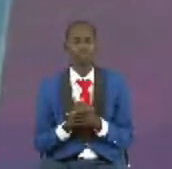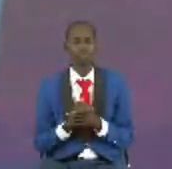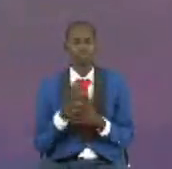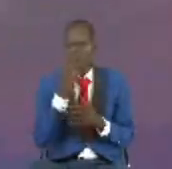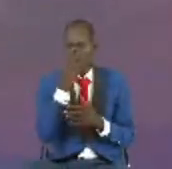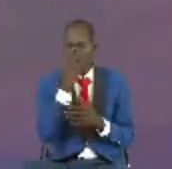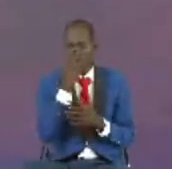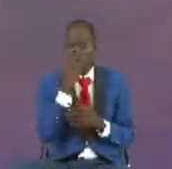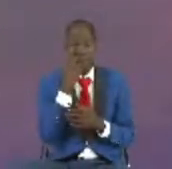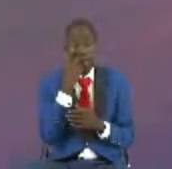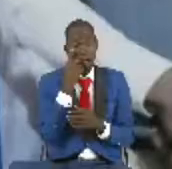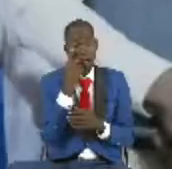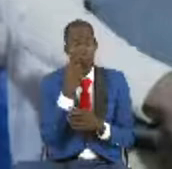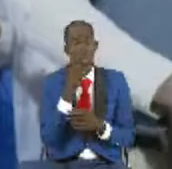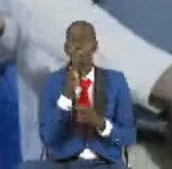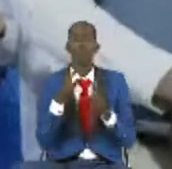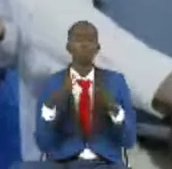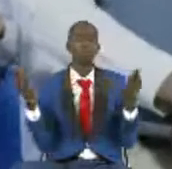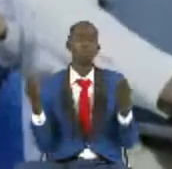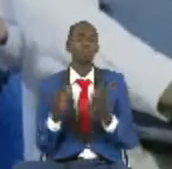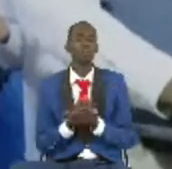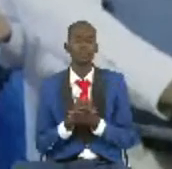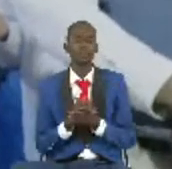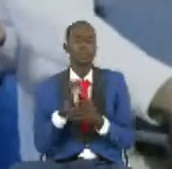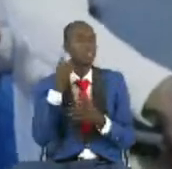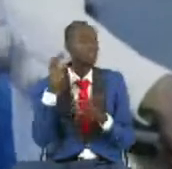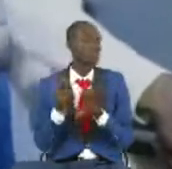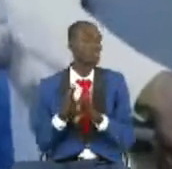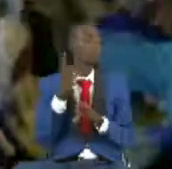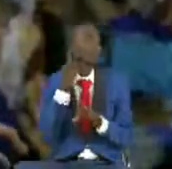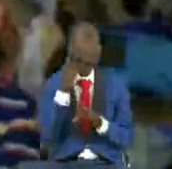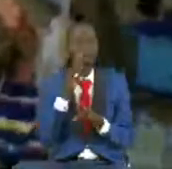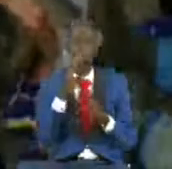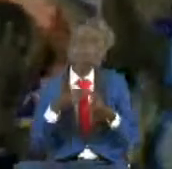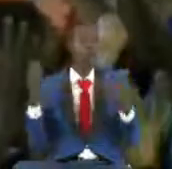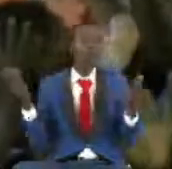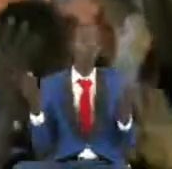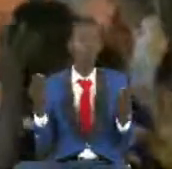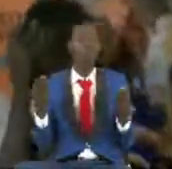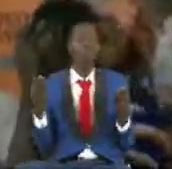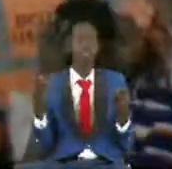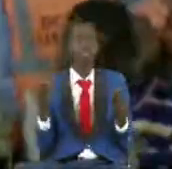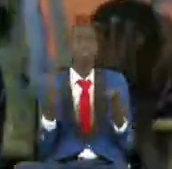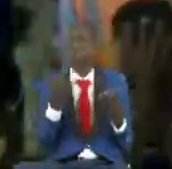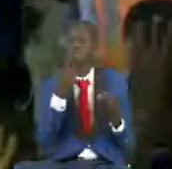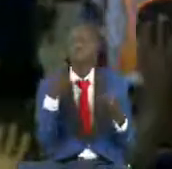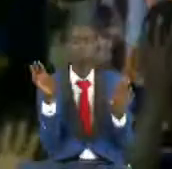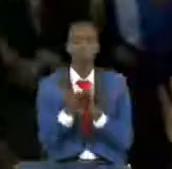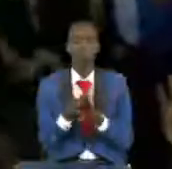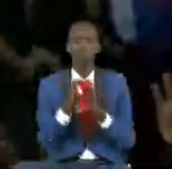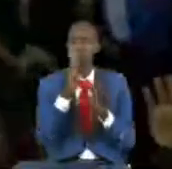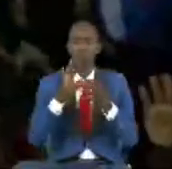Que les yeux aveugles s'ouvrent. Les oreilles sourdes s'ouvrent. Les langues muettes